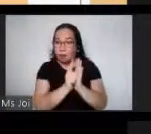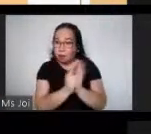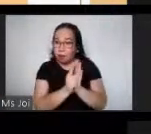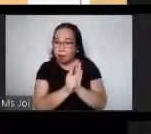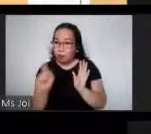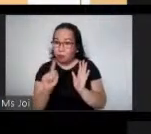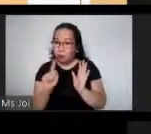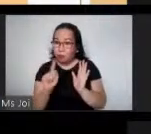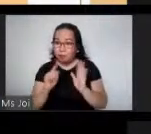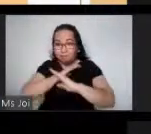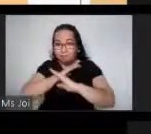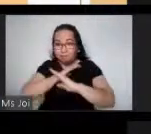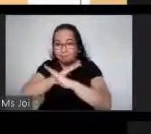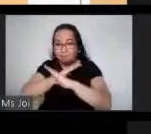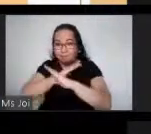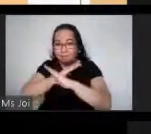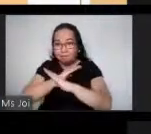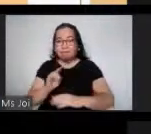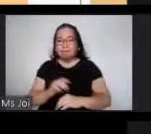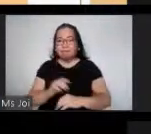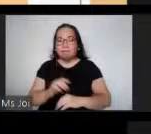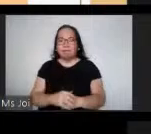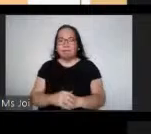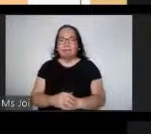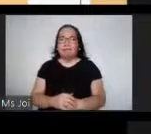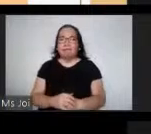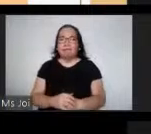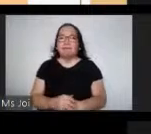ano po yung mga dapat hindi natin gawin.